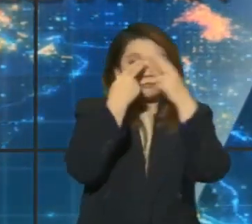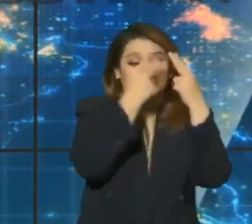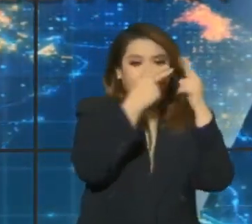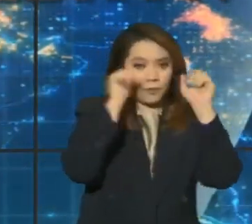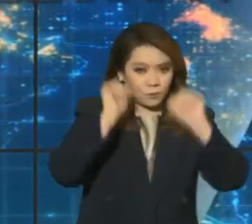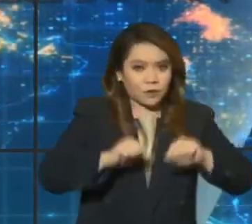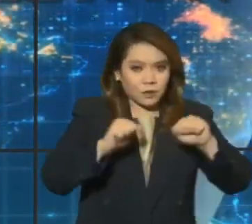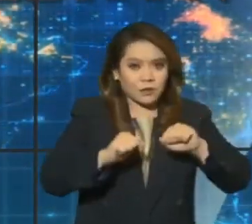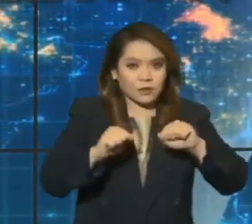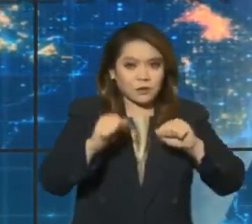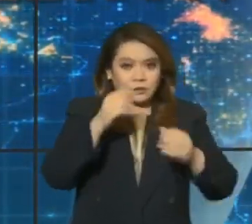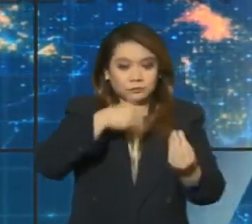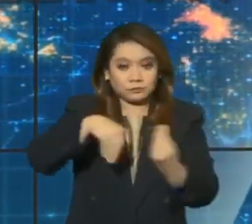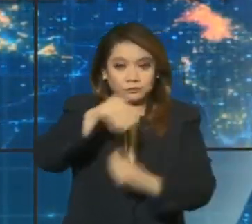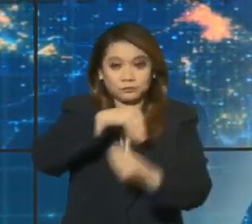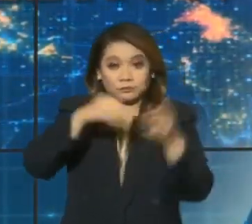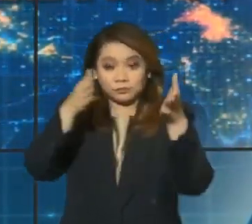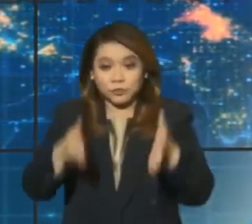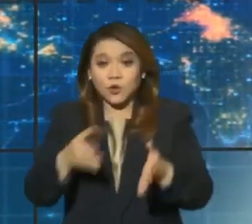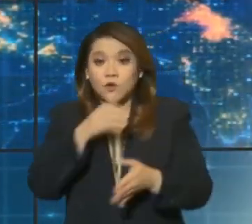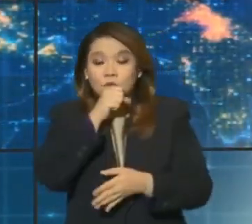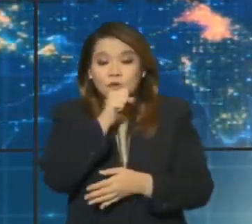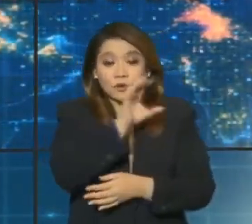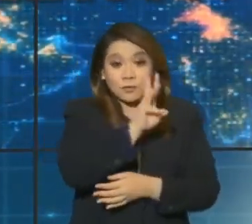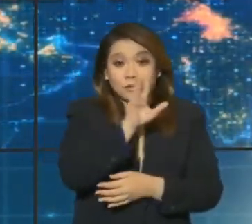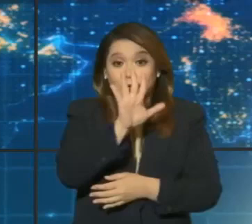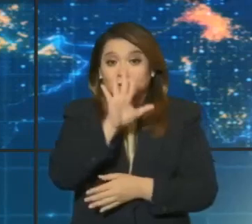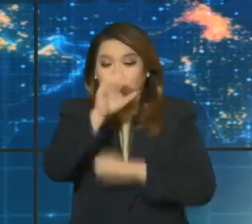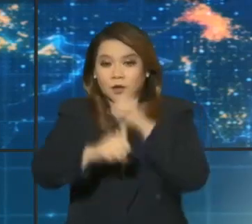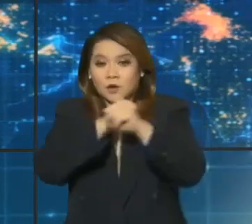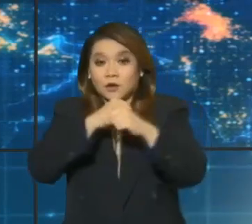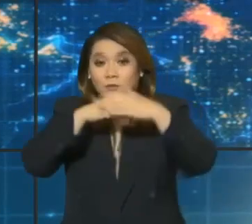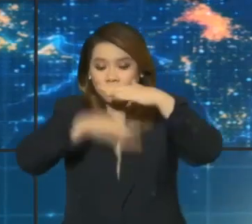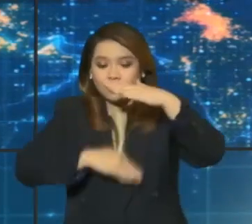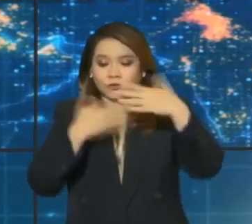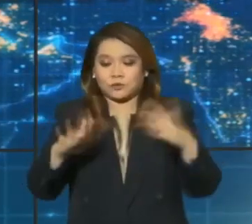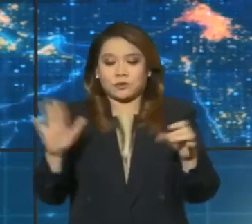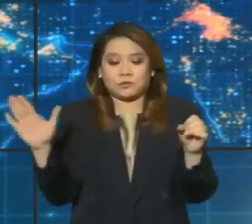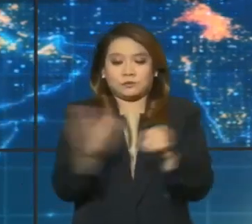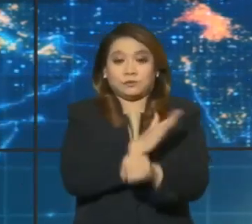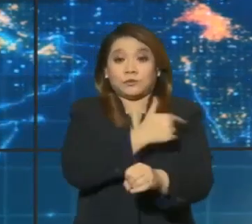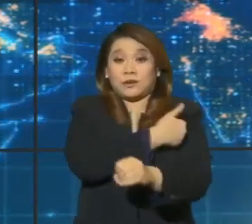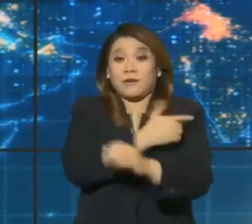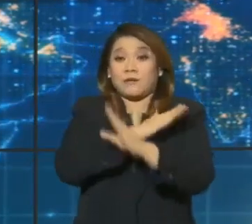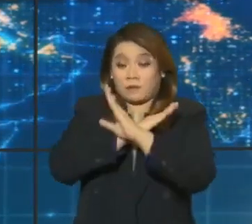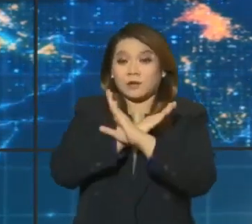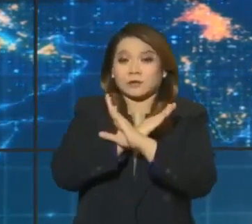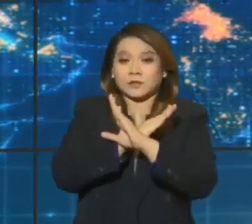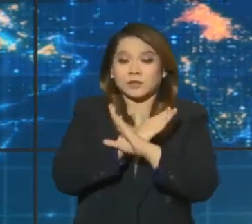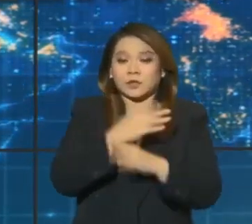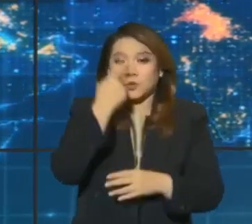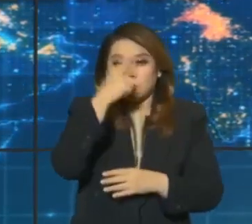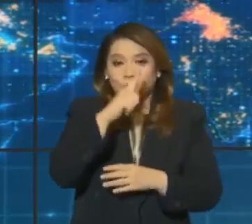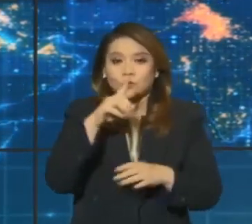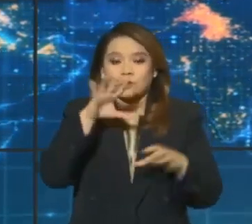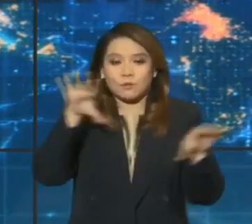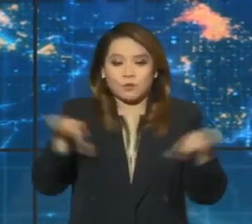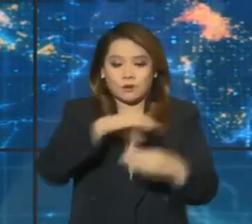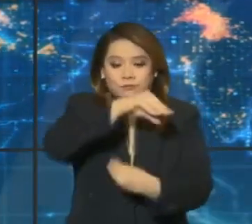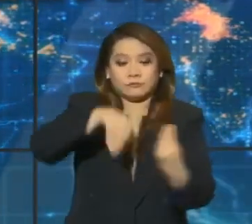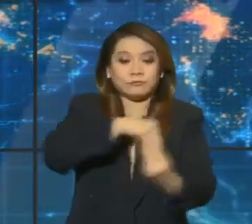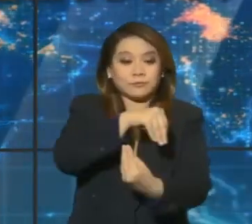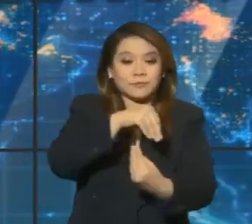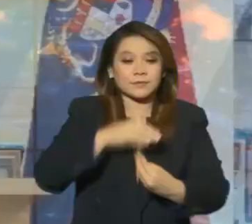membenarkan hanya jemaah berumur 65 tahun ke bawah dan telah lengkap vaksin COVID-19 untuk mengerjakan haji.